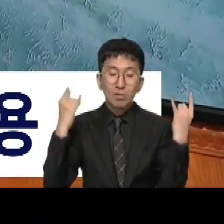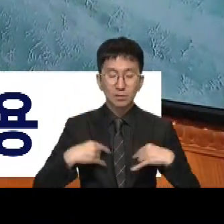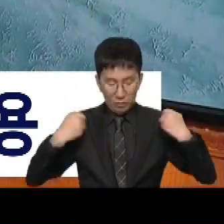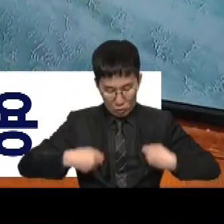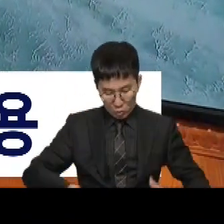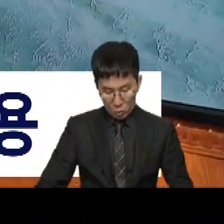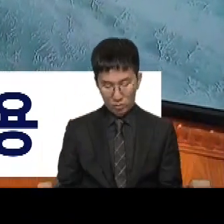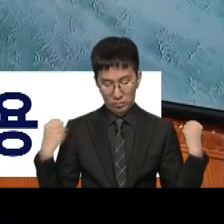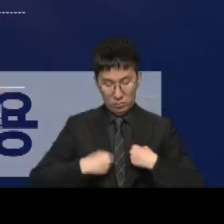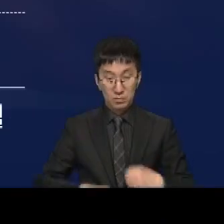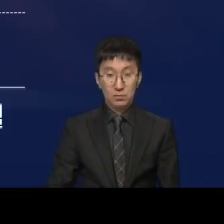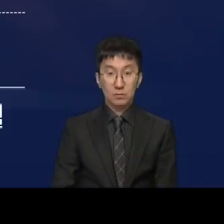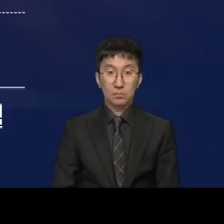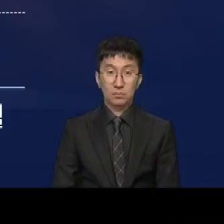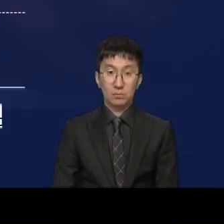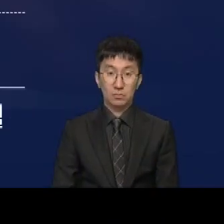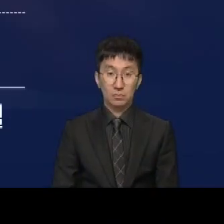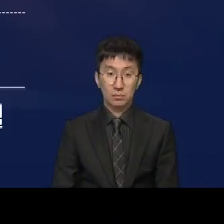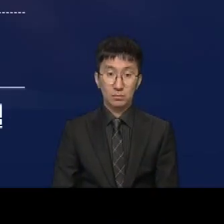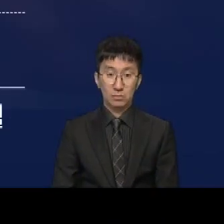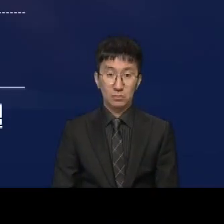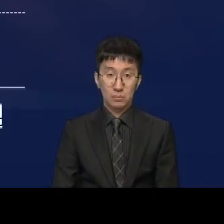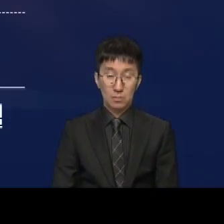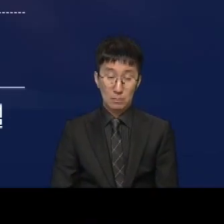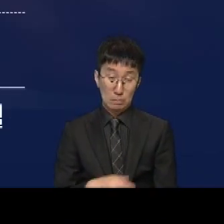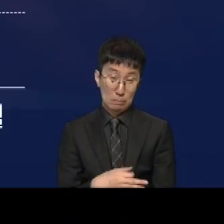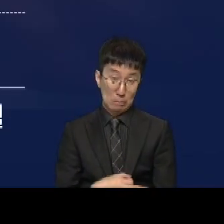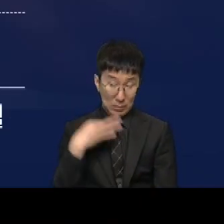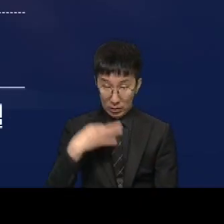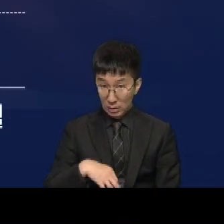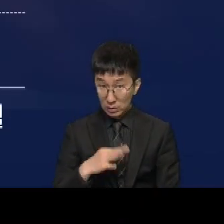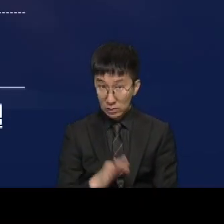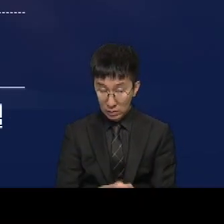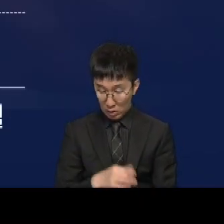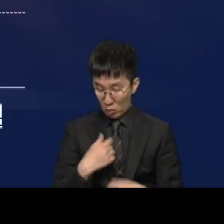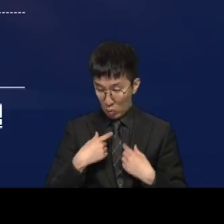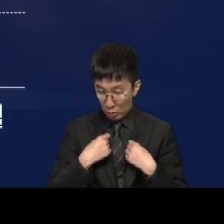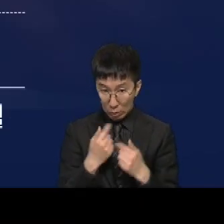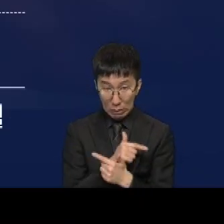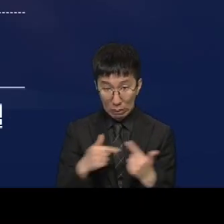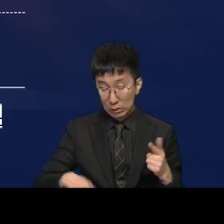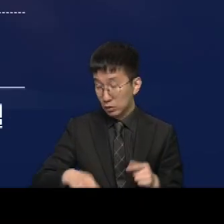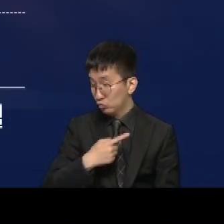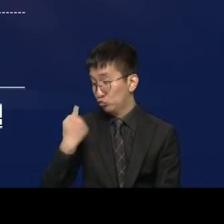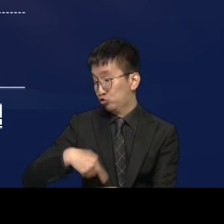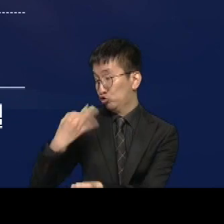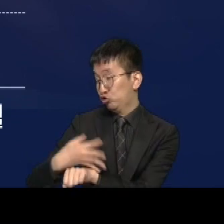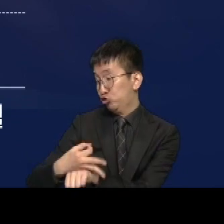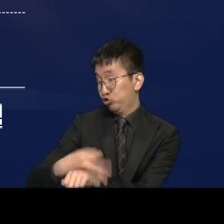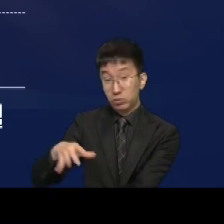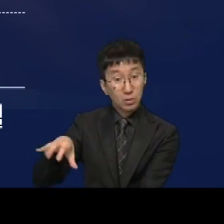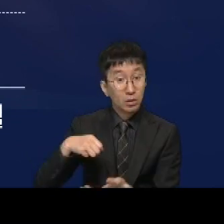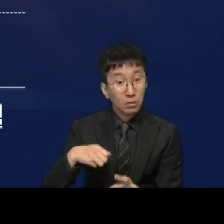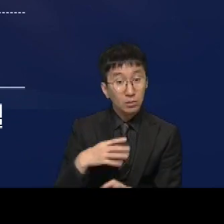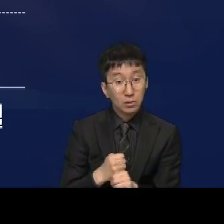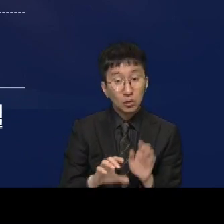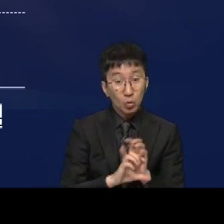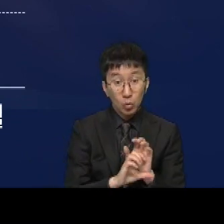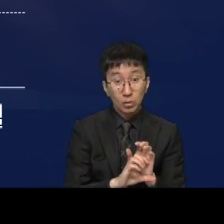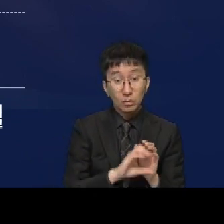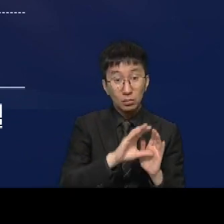코트를 입고 있습니다. 고가 의류와 시계 등 북한이 중국에서 수입하는 사치품은 코로나가 유행한